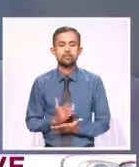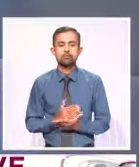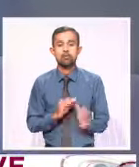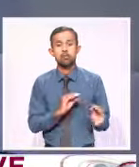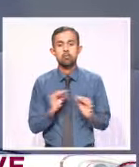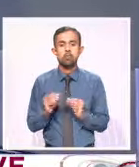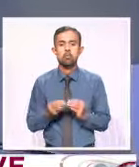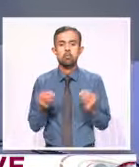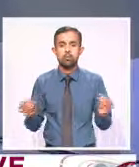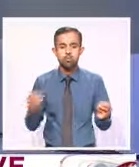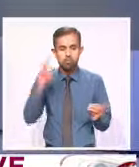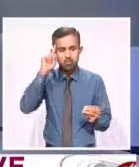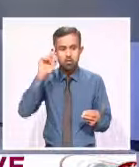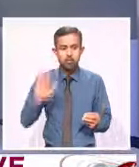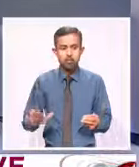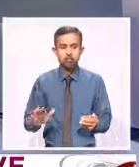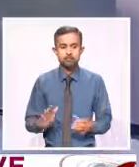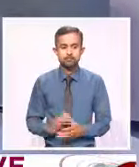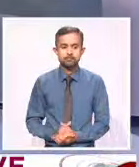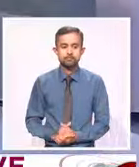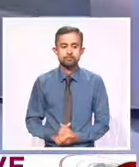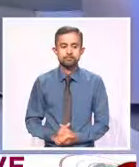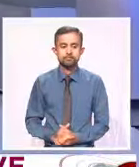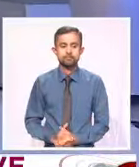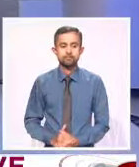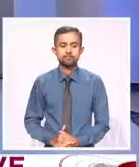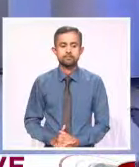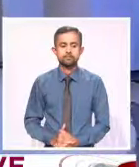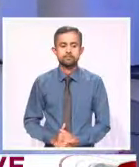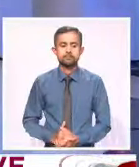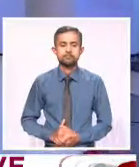විරාමයේ අනතුරුව තවත් ප්‍රවෘත්ති බලාපොරොත්තු වන්න.